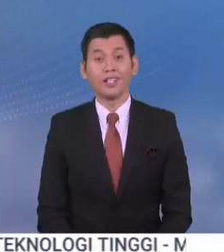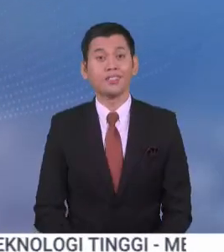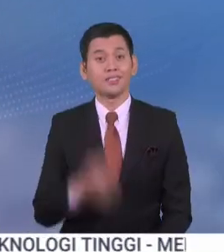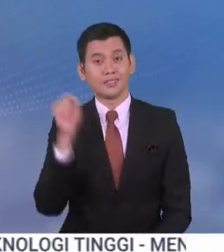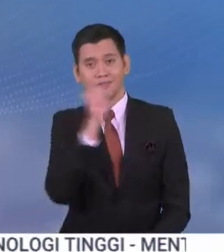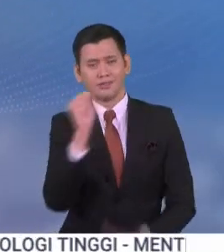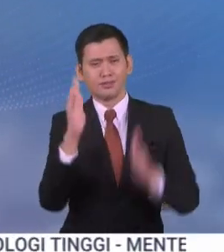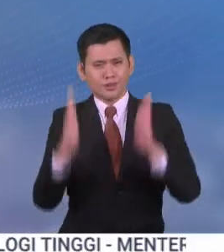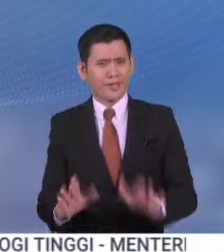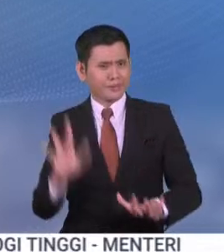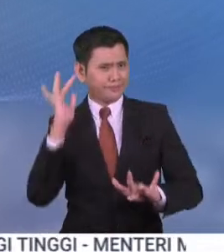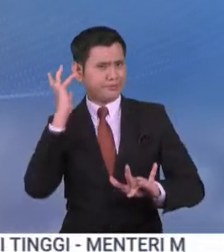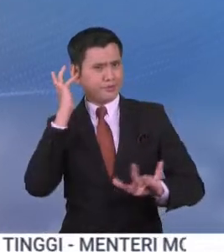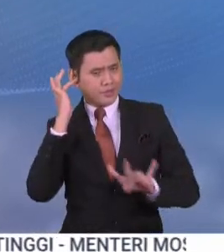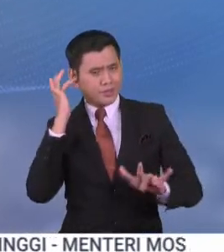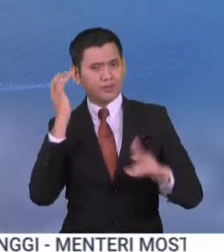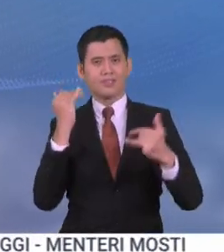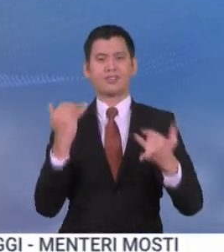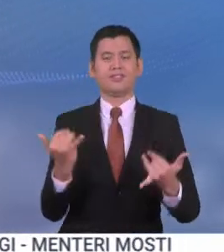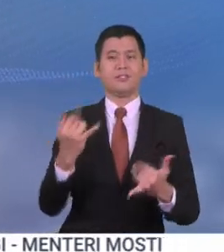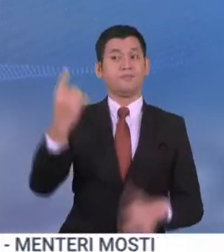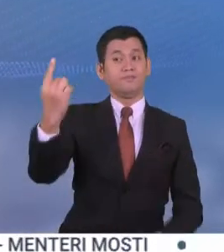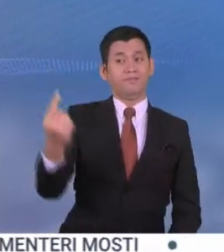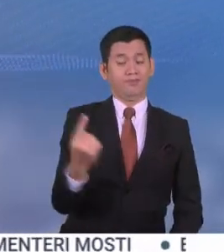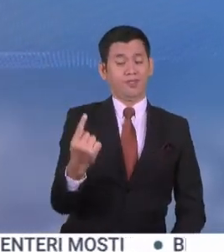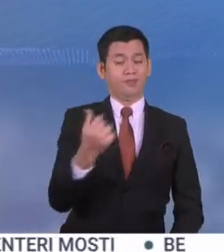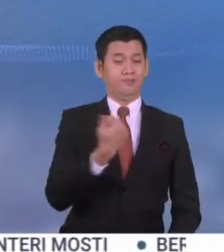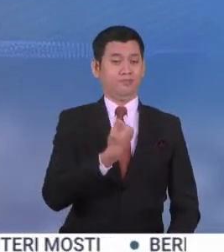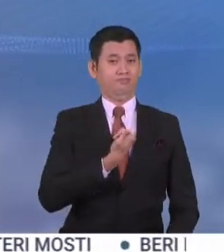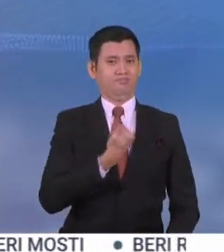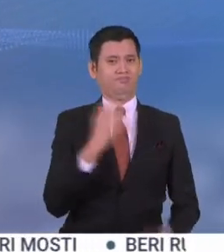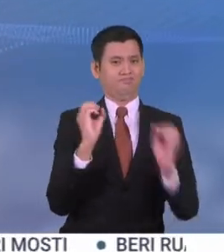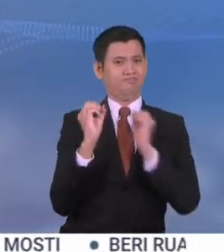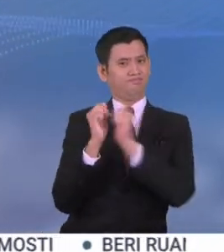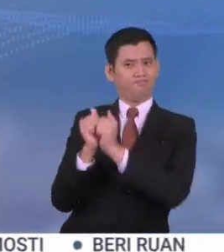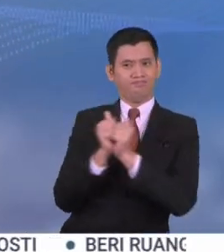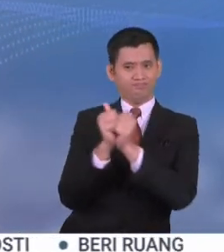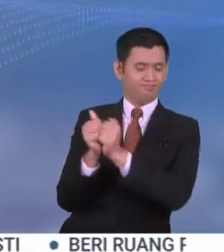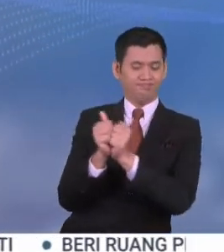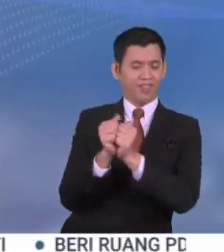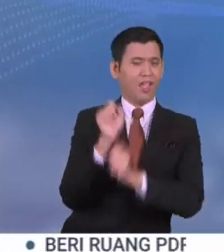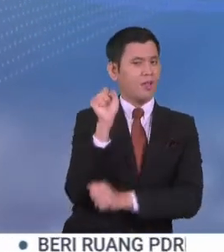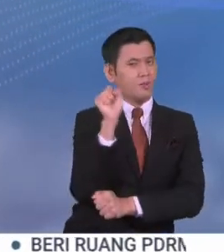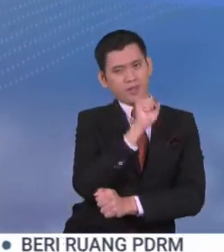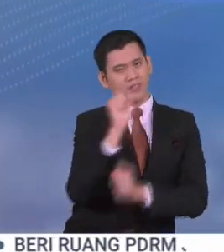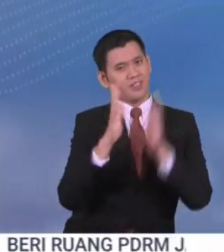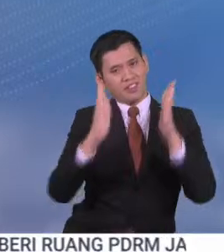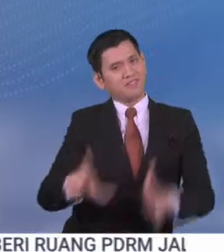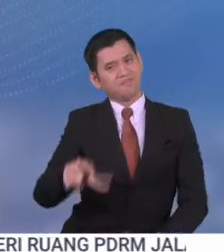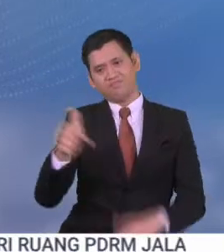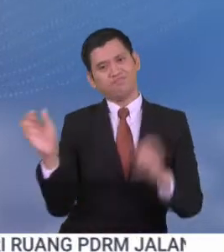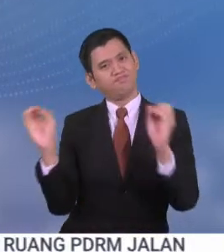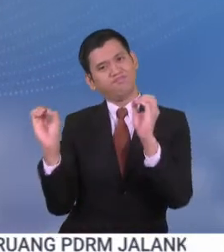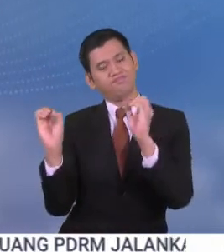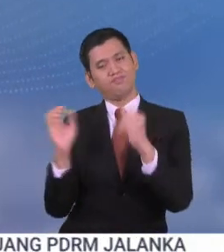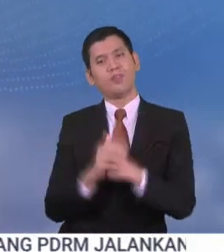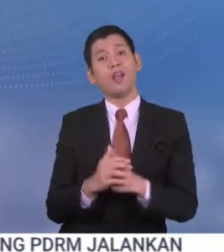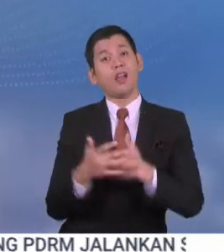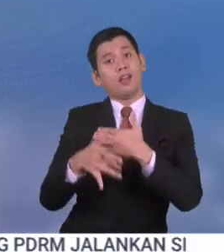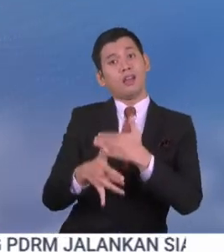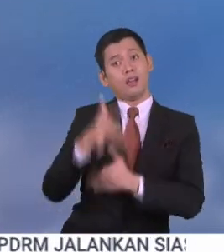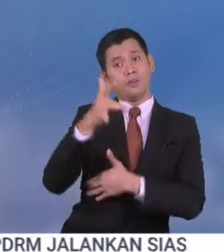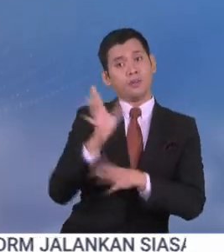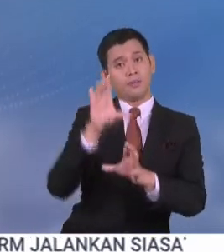Baik, penyanyi rap Alif kini selesa tampil solo dan tidak bersama mana-mana artis lagi dalam nyanyiannya. Sejak awal pembabitan